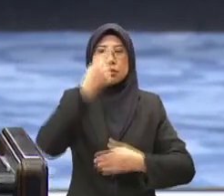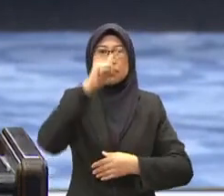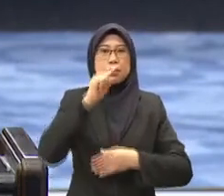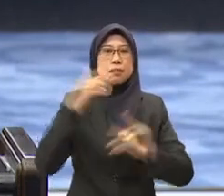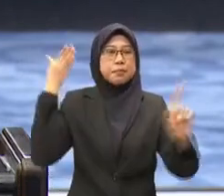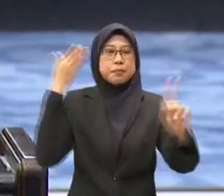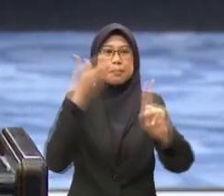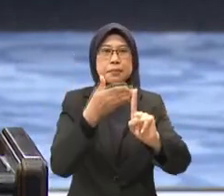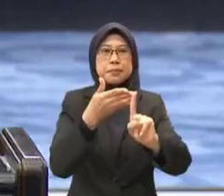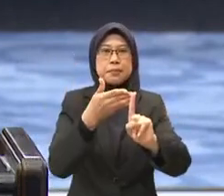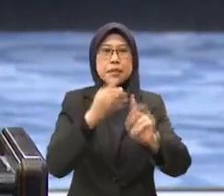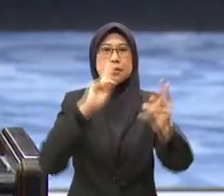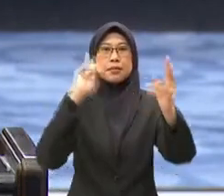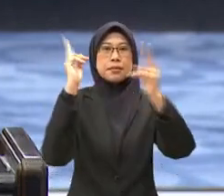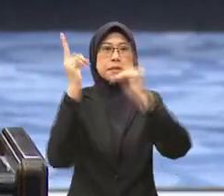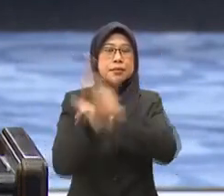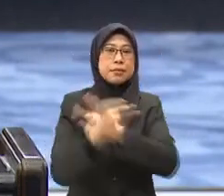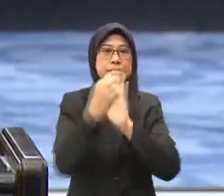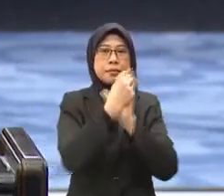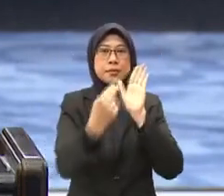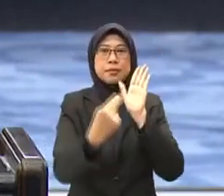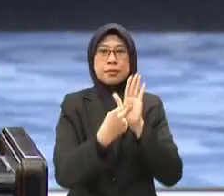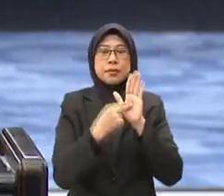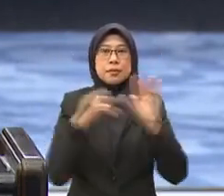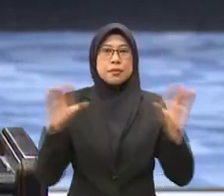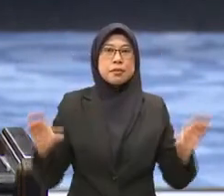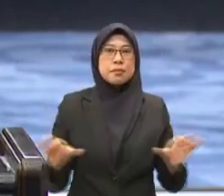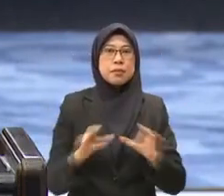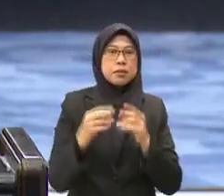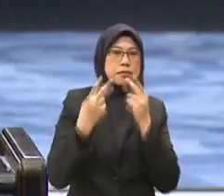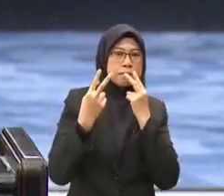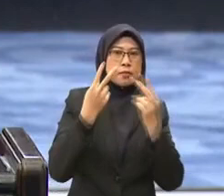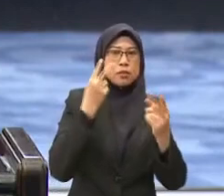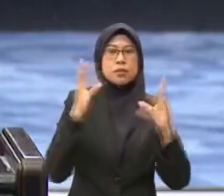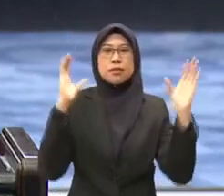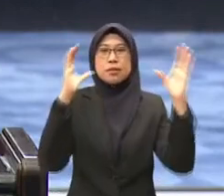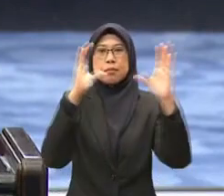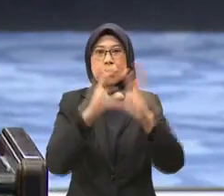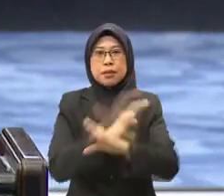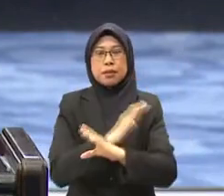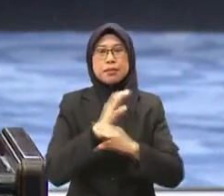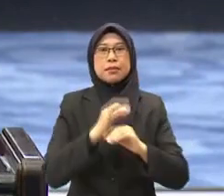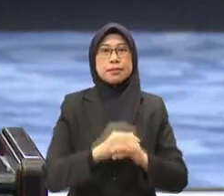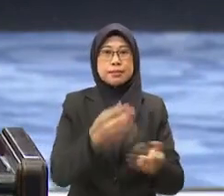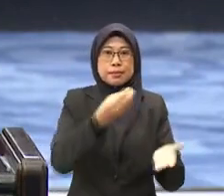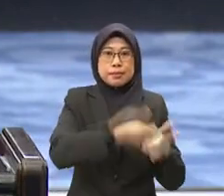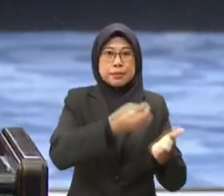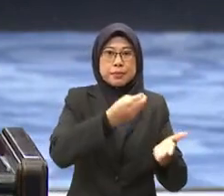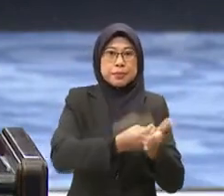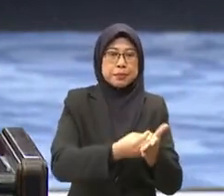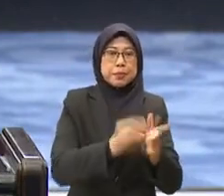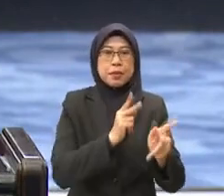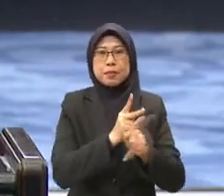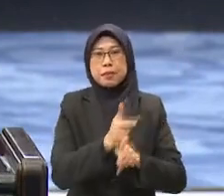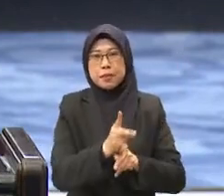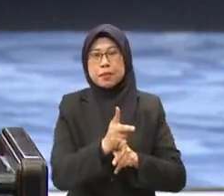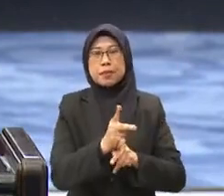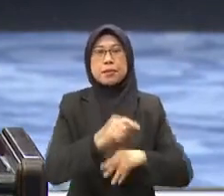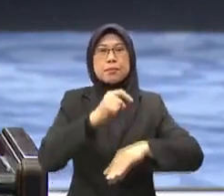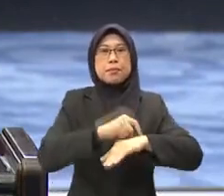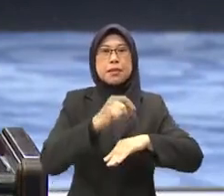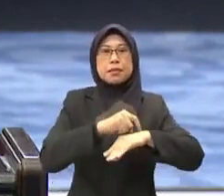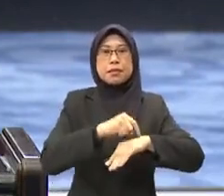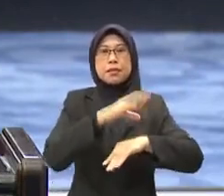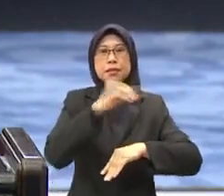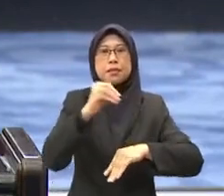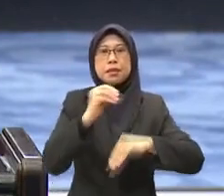matlamat untuk mereformasikan perundangan dengan mengambil kira pelbagai cabaran termasuk dari segi kewangan kepakaran tempoh masa